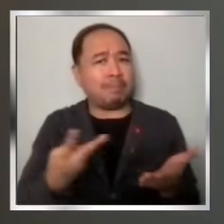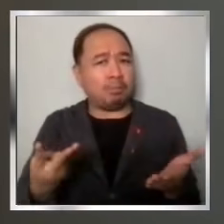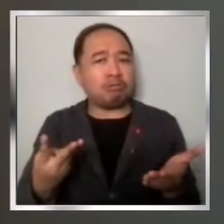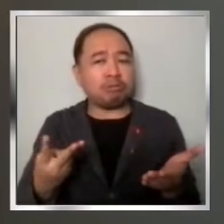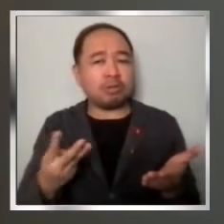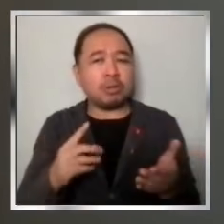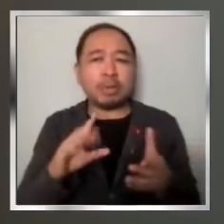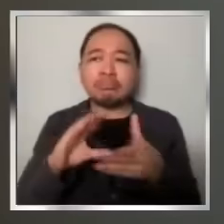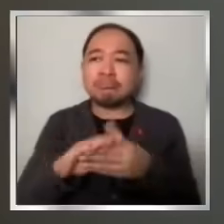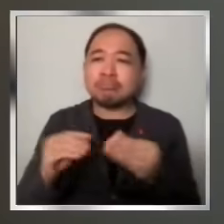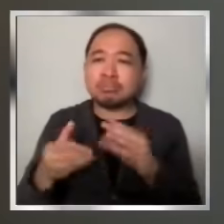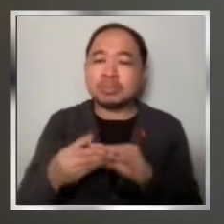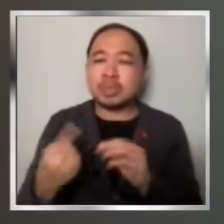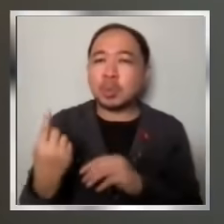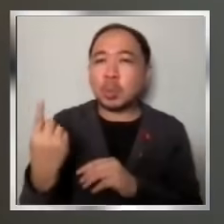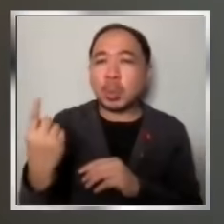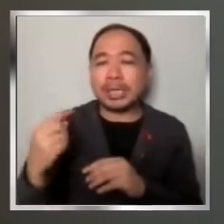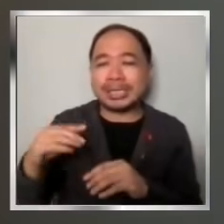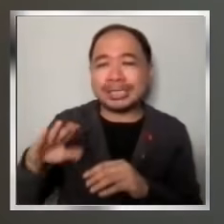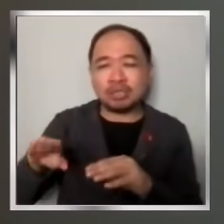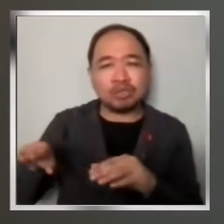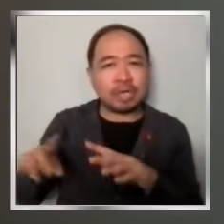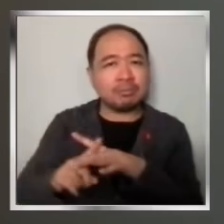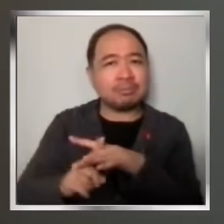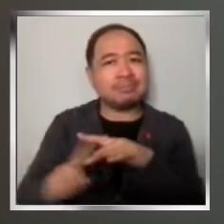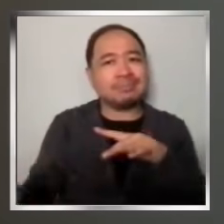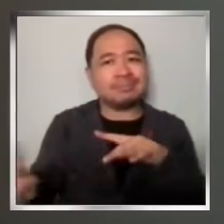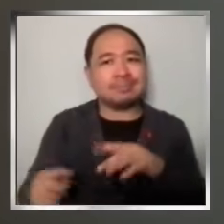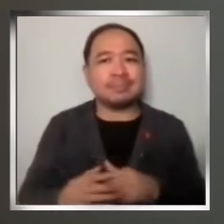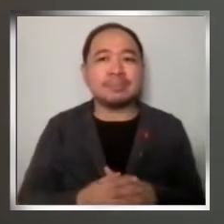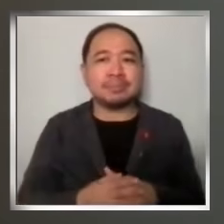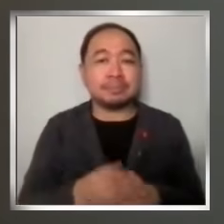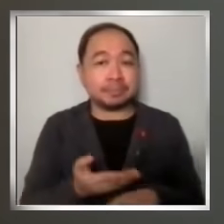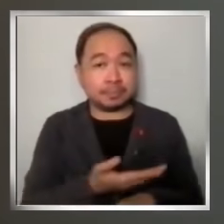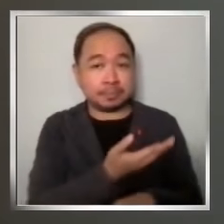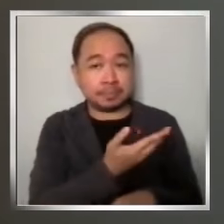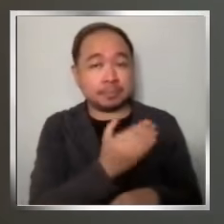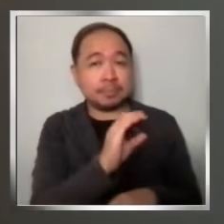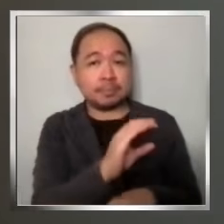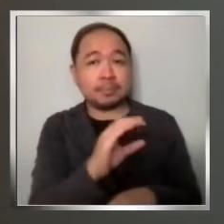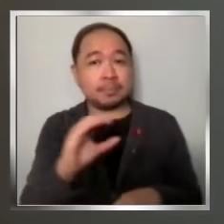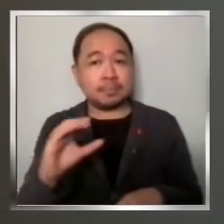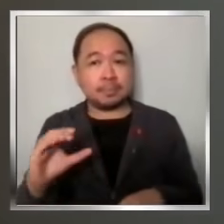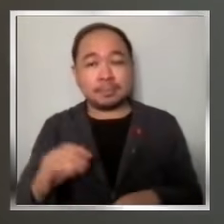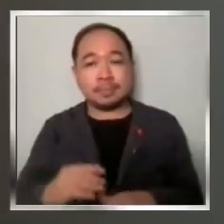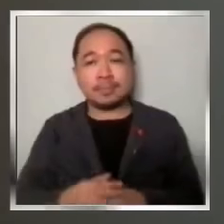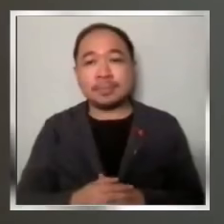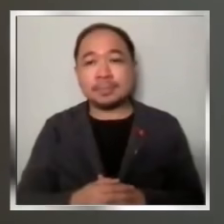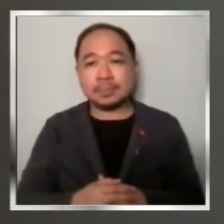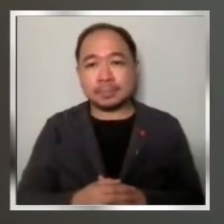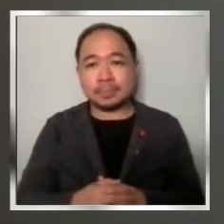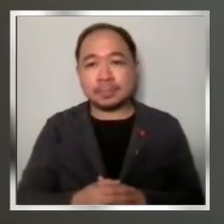Na gusto mas paksol yung agi niya. Nagkakita ko na ito sundang mga